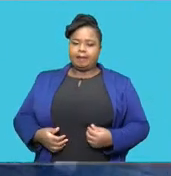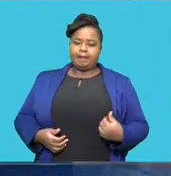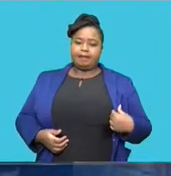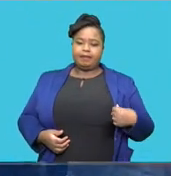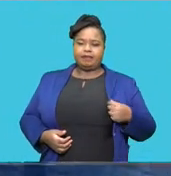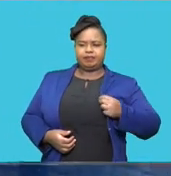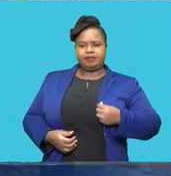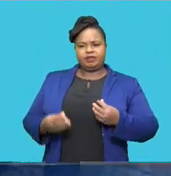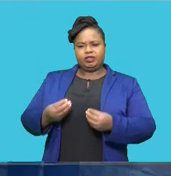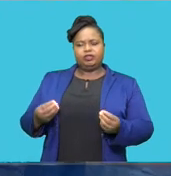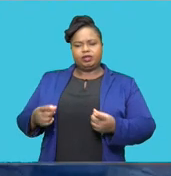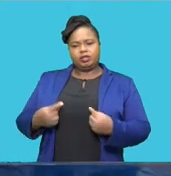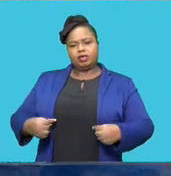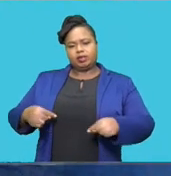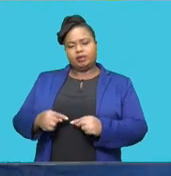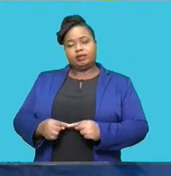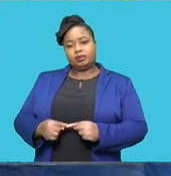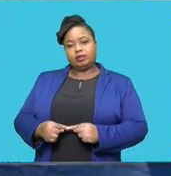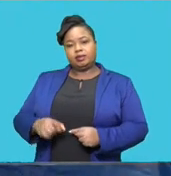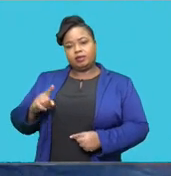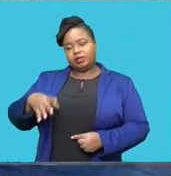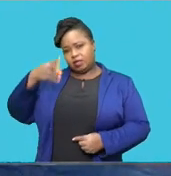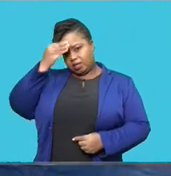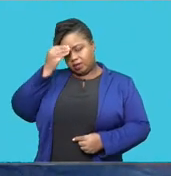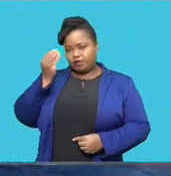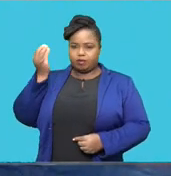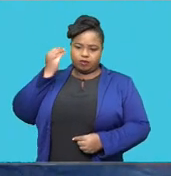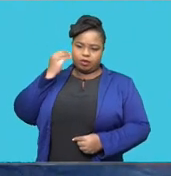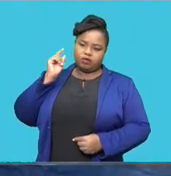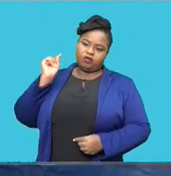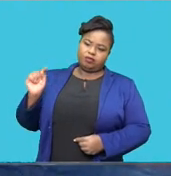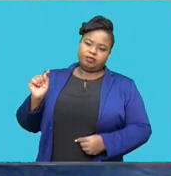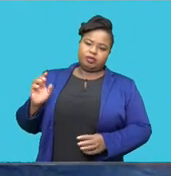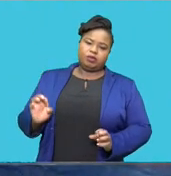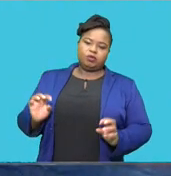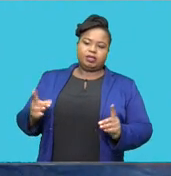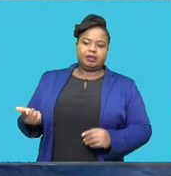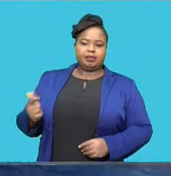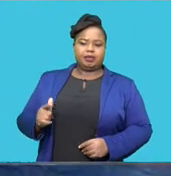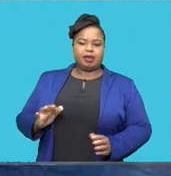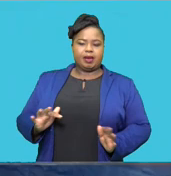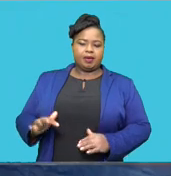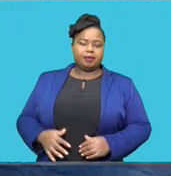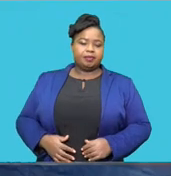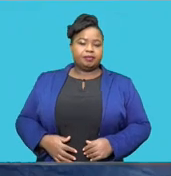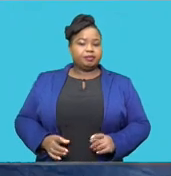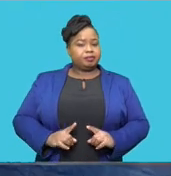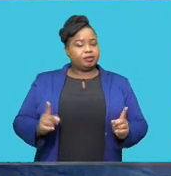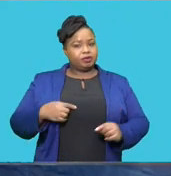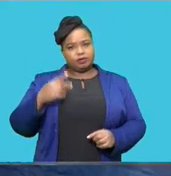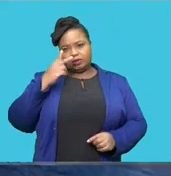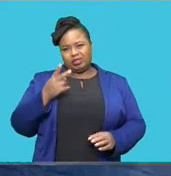Abantwana bethu kumele bathathe kula bantu abakudala abalwena imfundo nokuthi kufundwe kahle. But mawuthi uyabheka